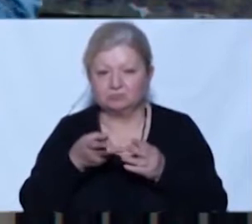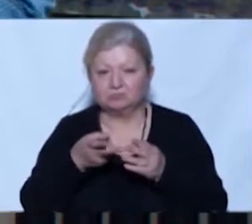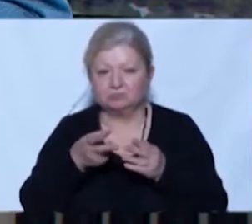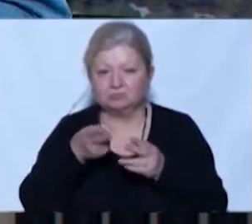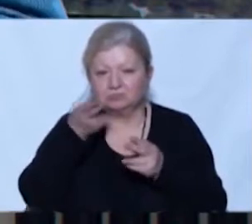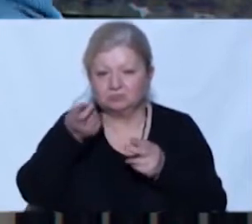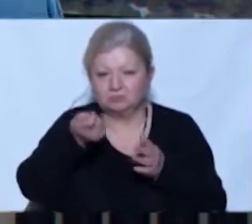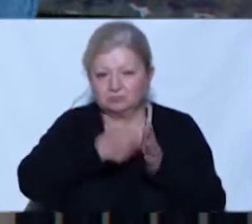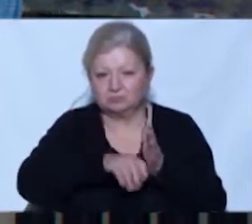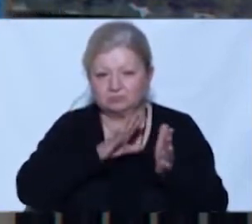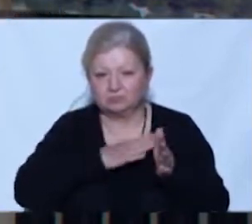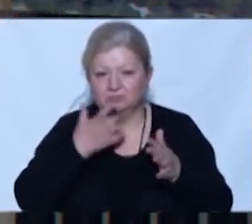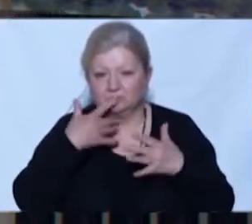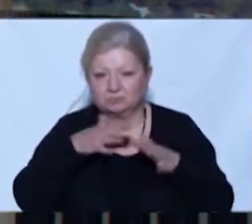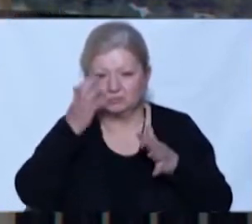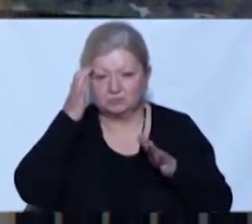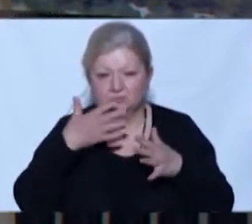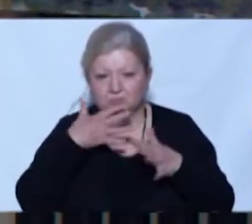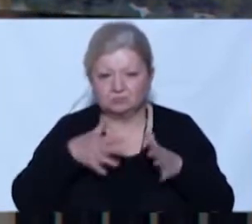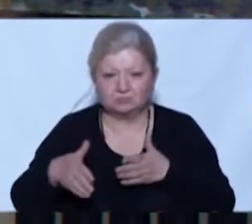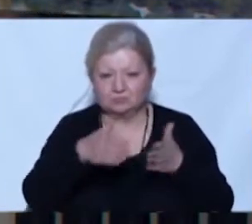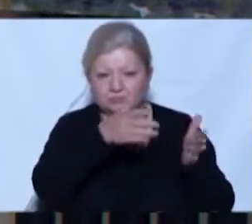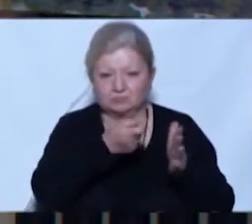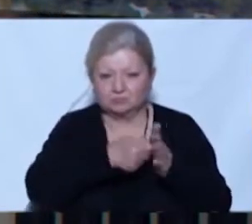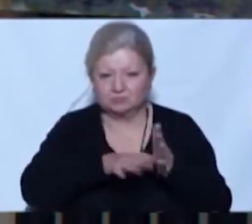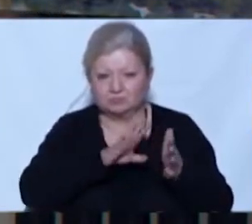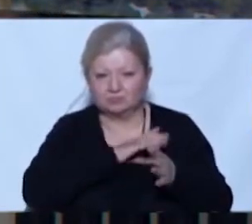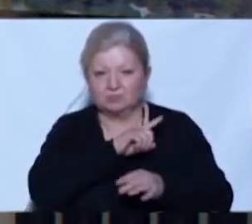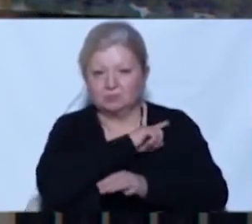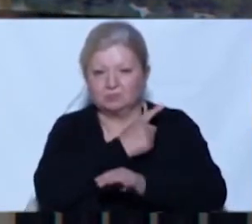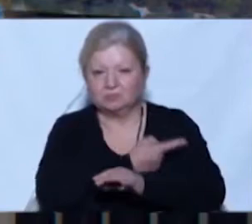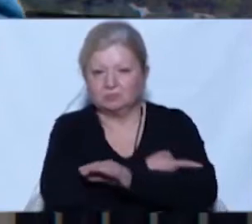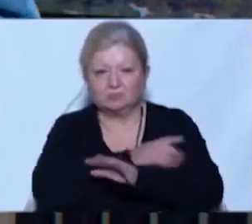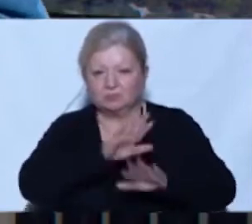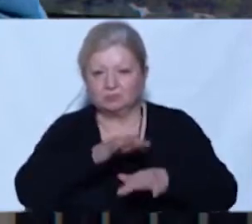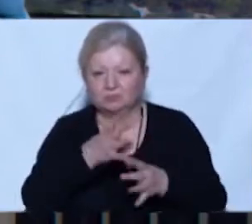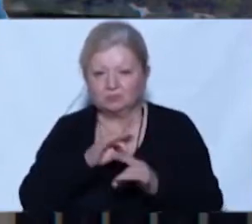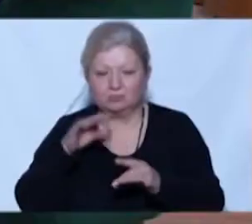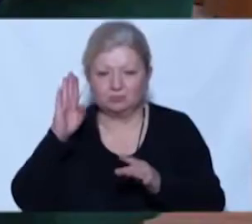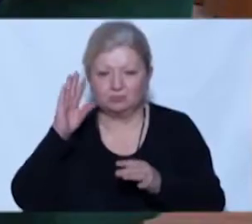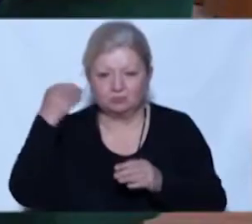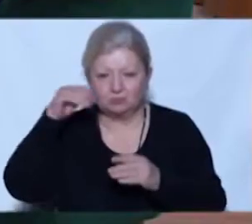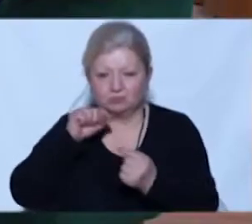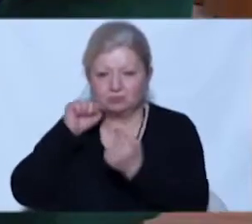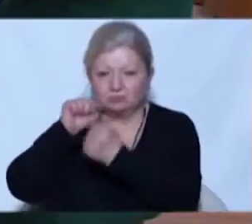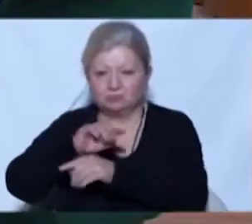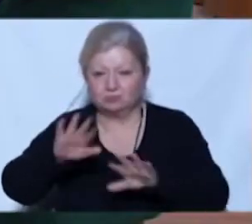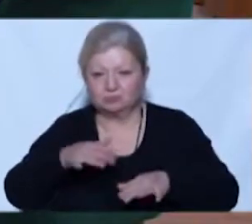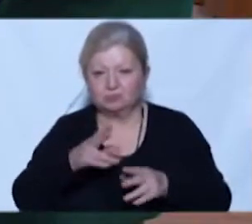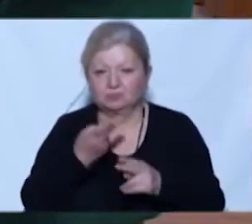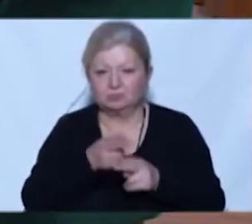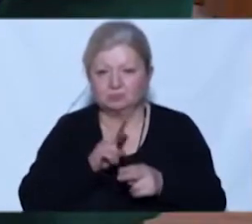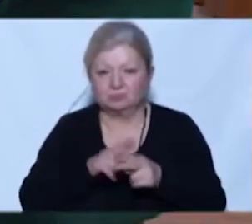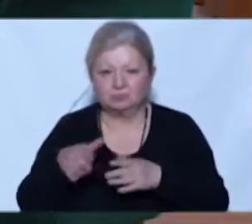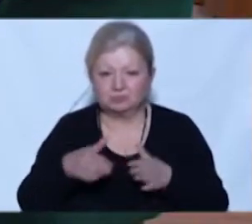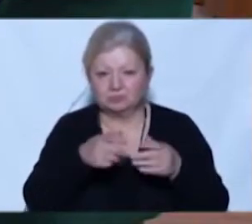ზღვაში გასავლელი გზა. Არ იყო ძალა, რომელიც თურქებს შეეწინააღმდეგებოდა და ამ გზას გახსნიდნენ. Ამიტომ